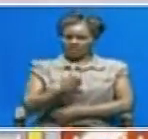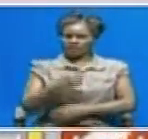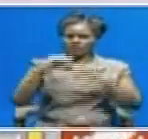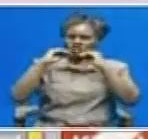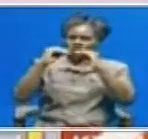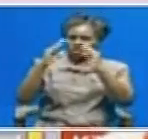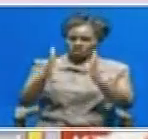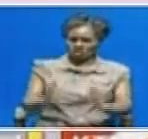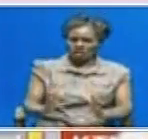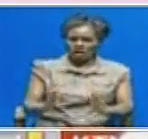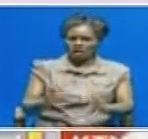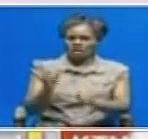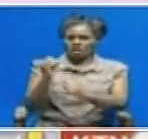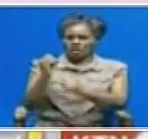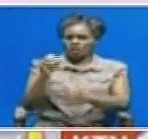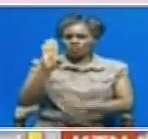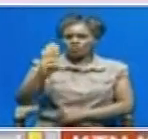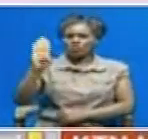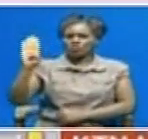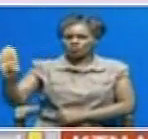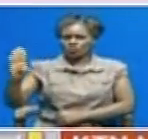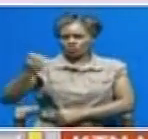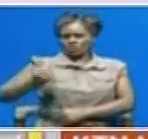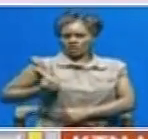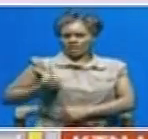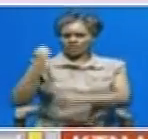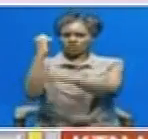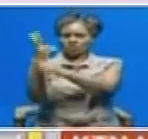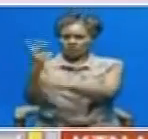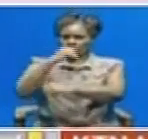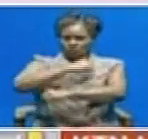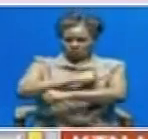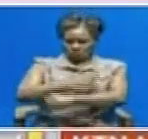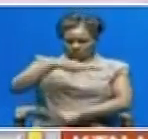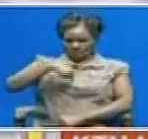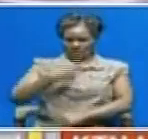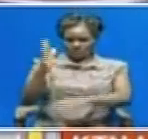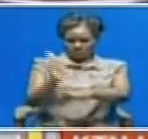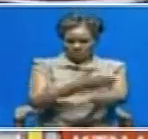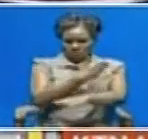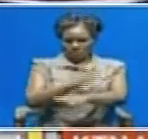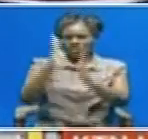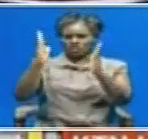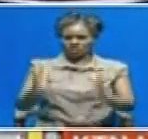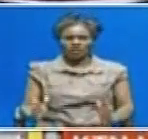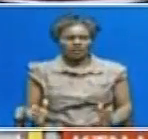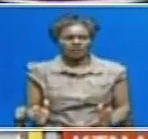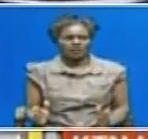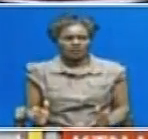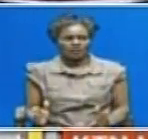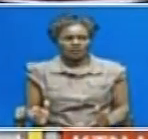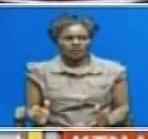mwalimu wa shule ya Buruburu Girls Secondary School, na mimi ni mwanamuziki